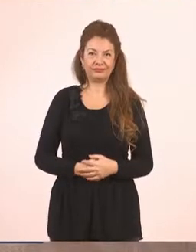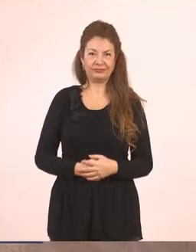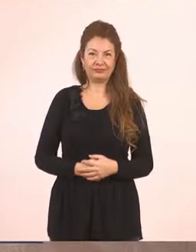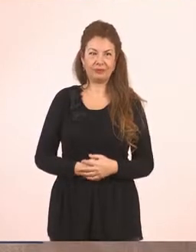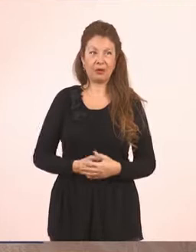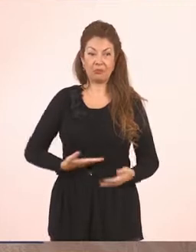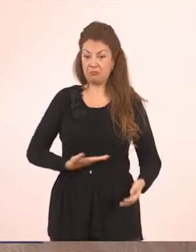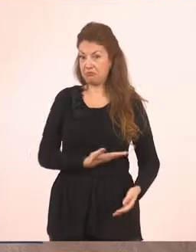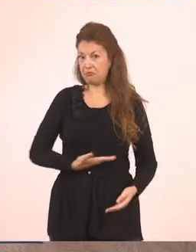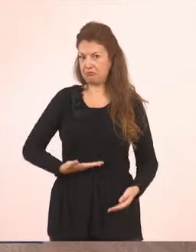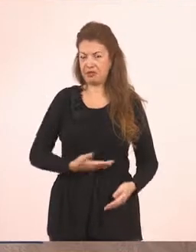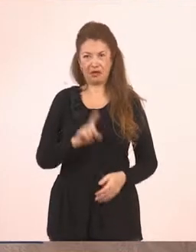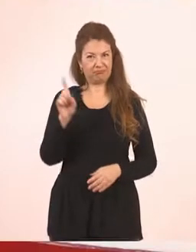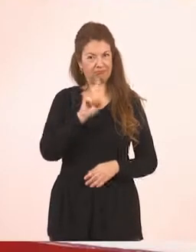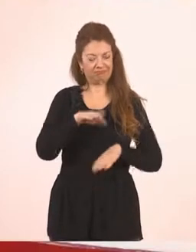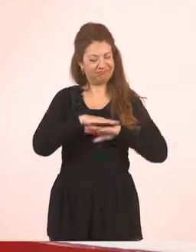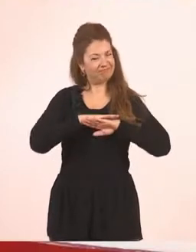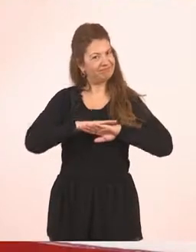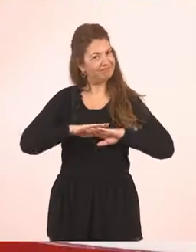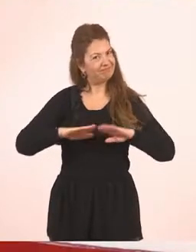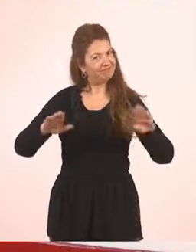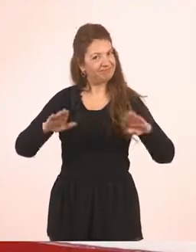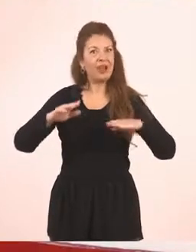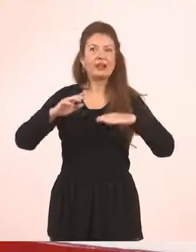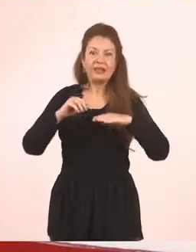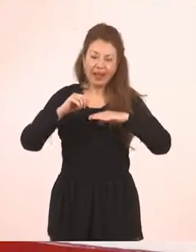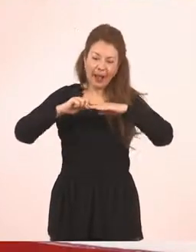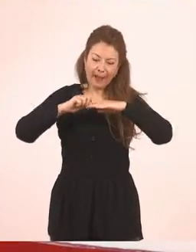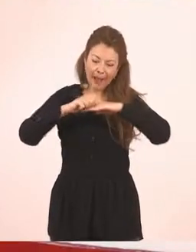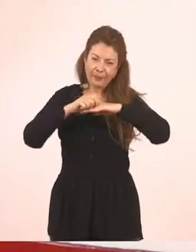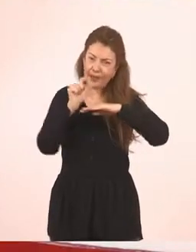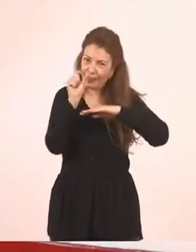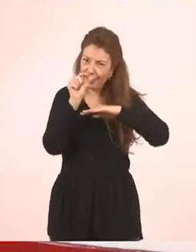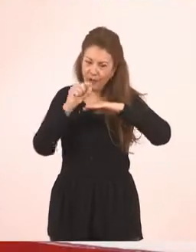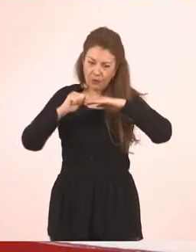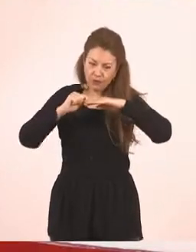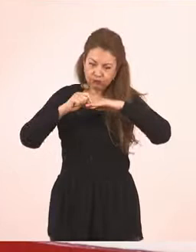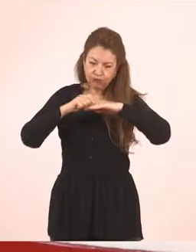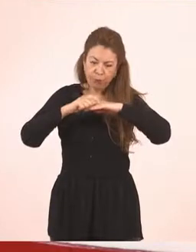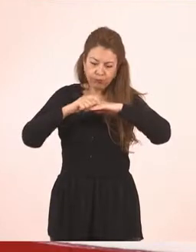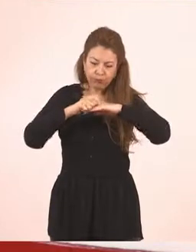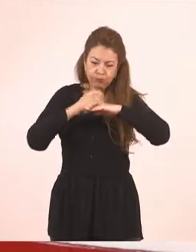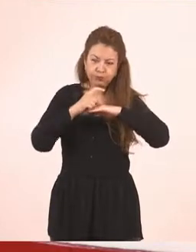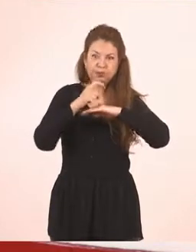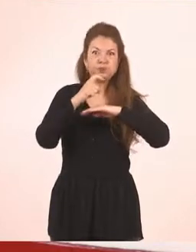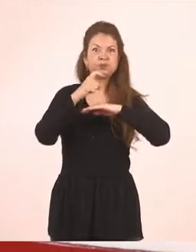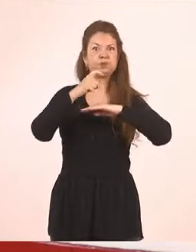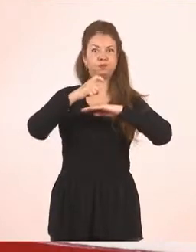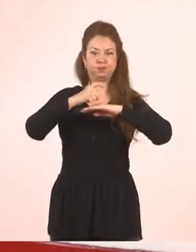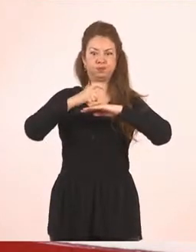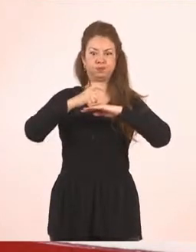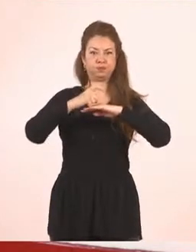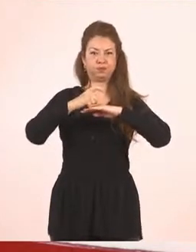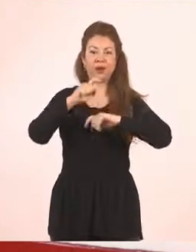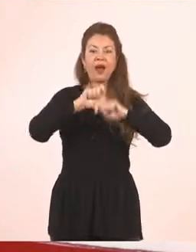Δεν πεινούσε πια και δεν ήταν πια μια μικρή κάμπια. Ήταν μια μεγάλη, παχιά κάμπια. Έφτιαξε γύρω